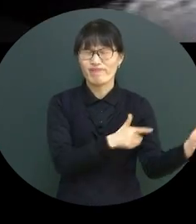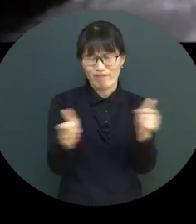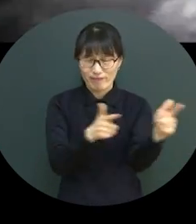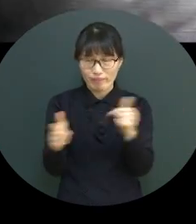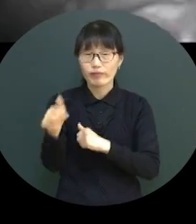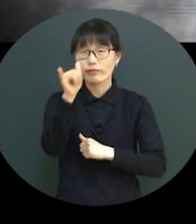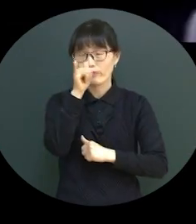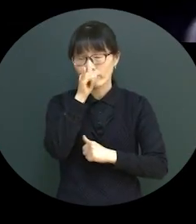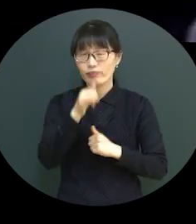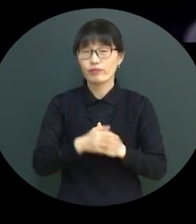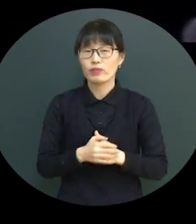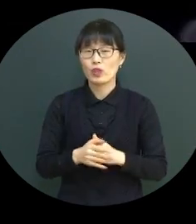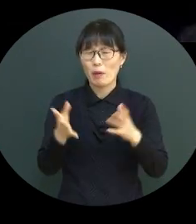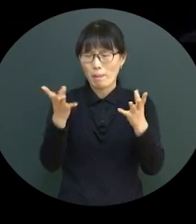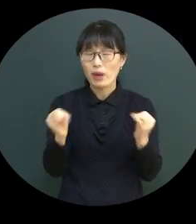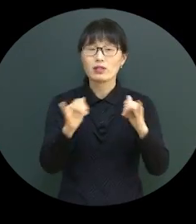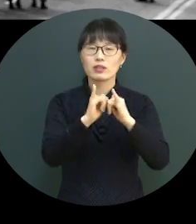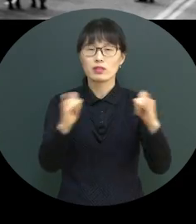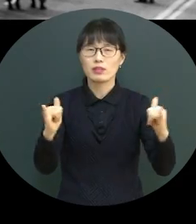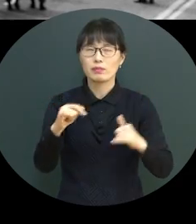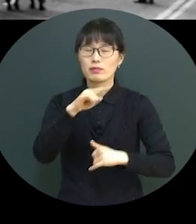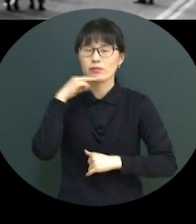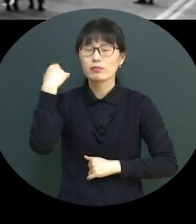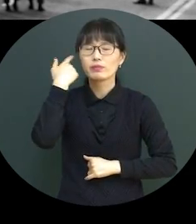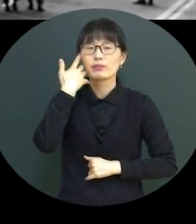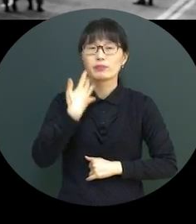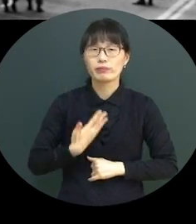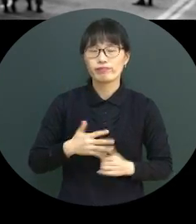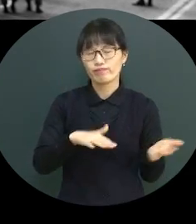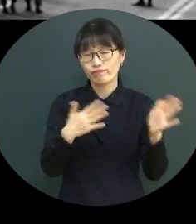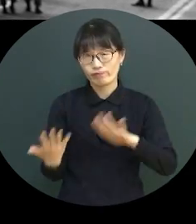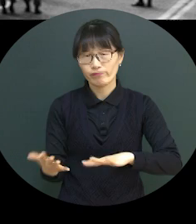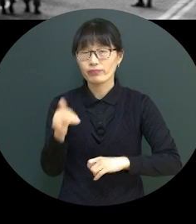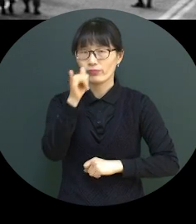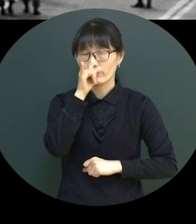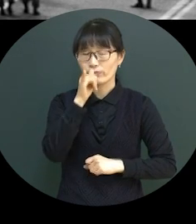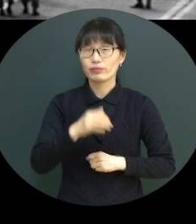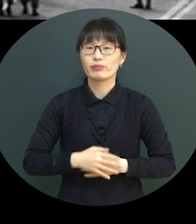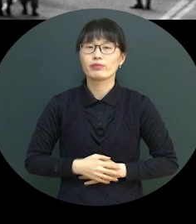했고 수많은 사람들이 피를 흘리며 쓰러졌습니다.